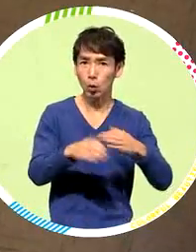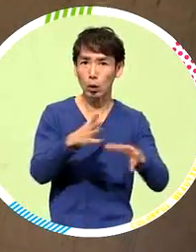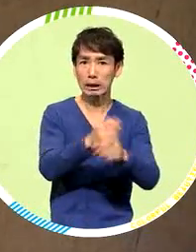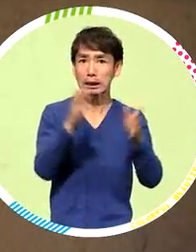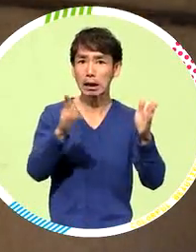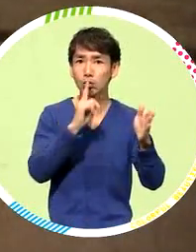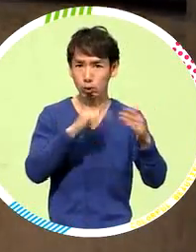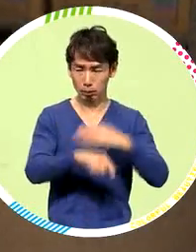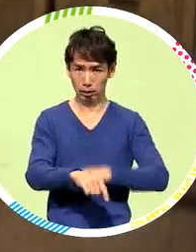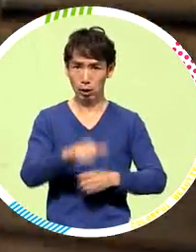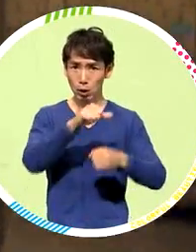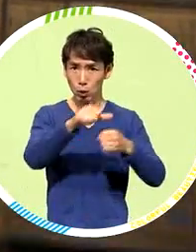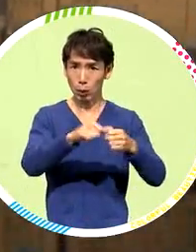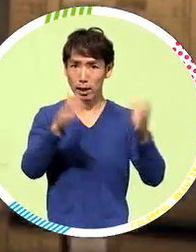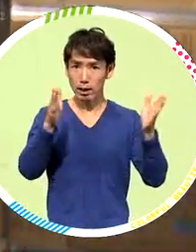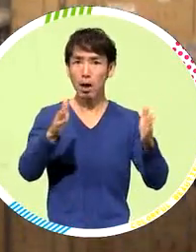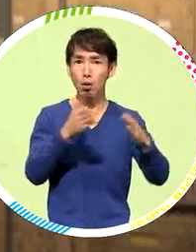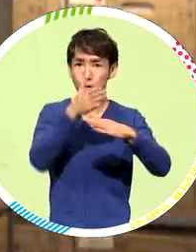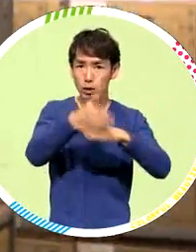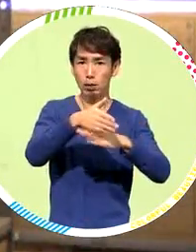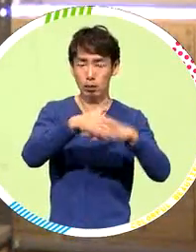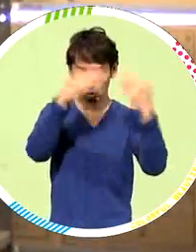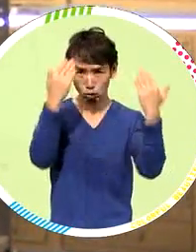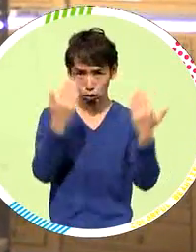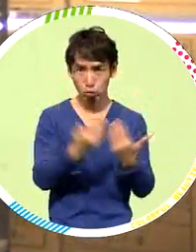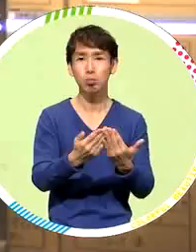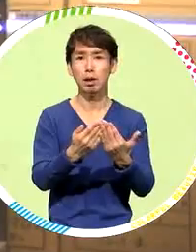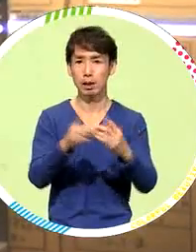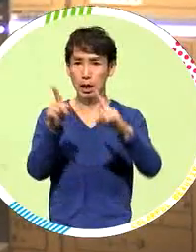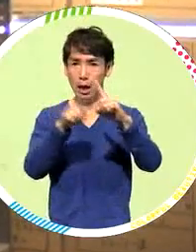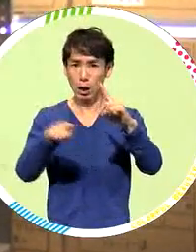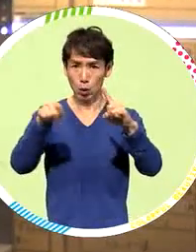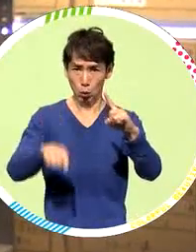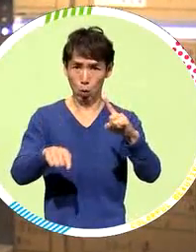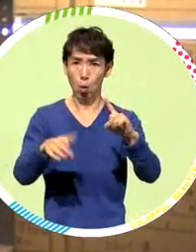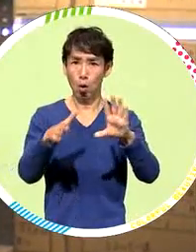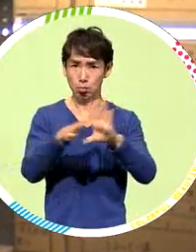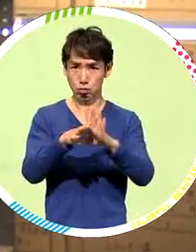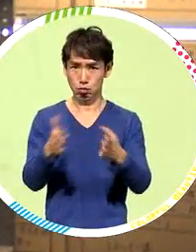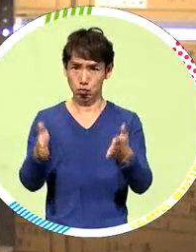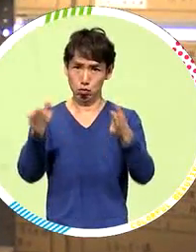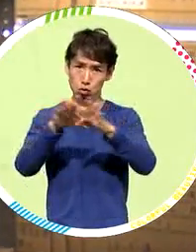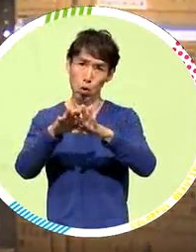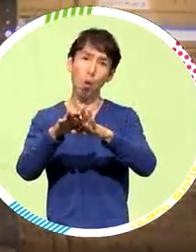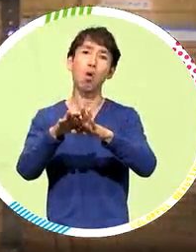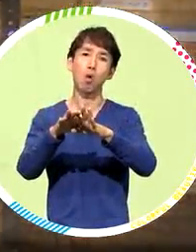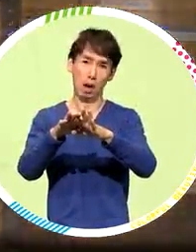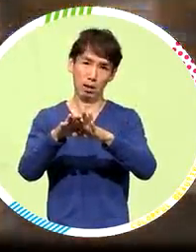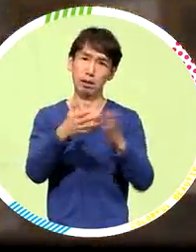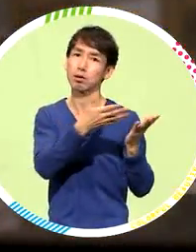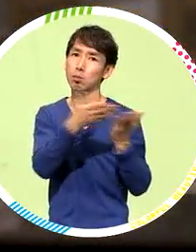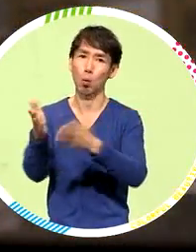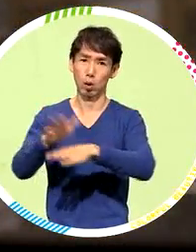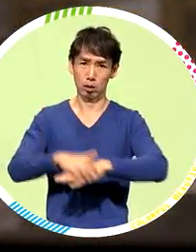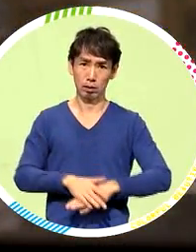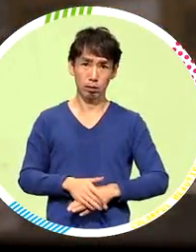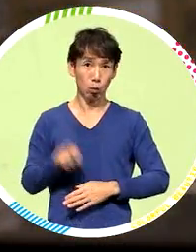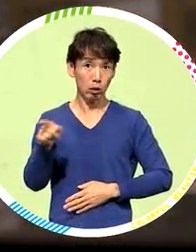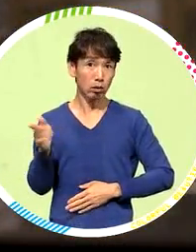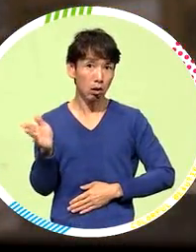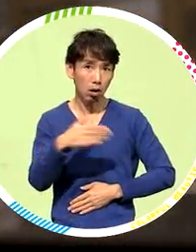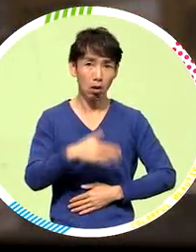この5年を過ぎたものについてはすべて公文書間に行きます公文書間に入って